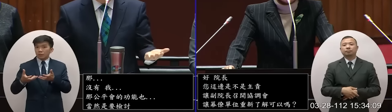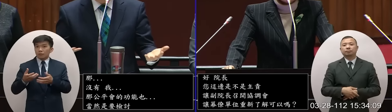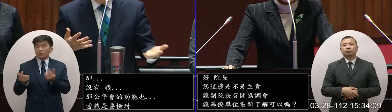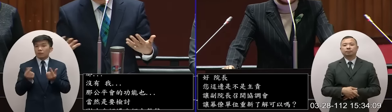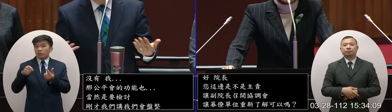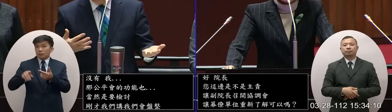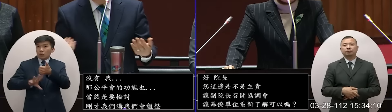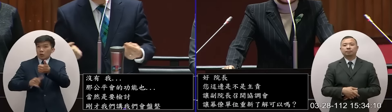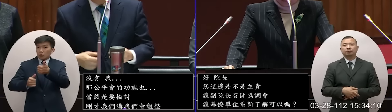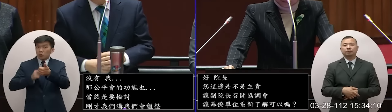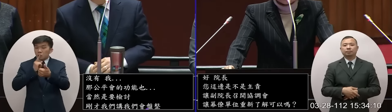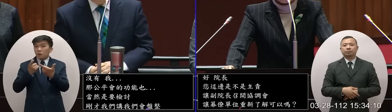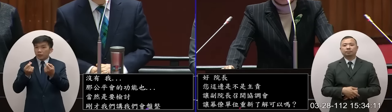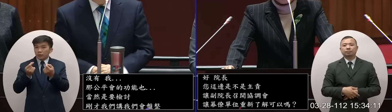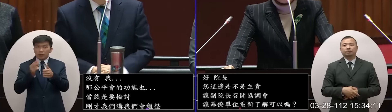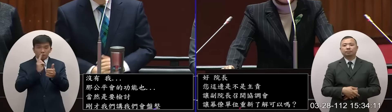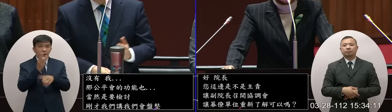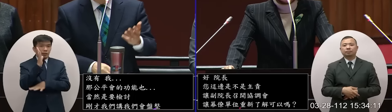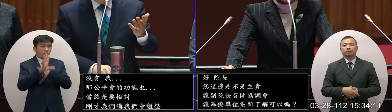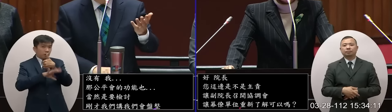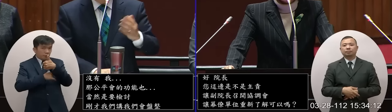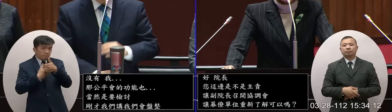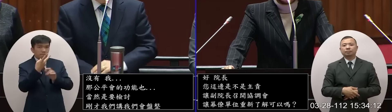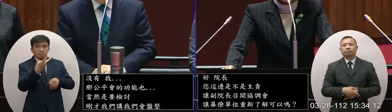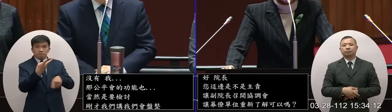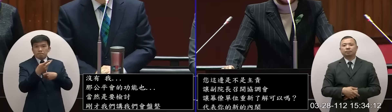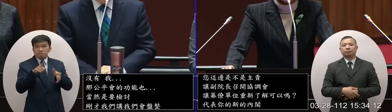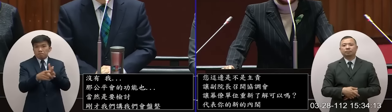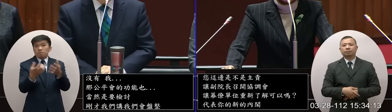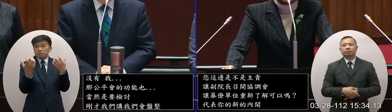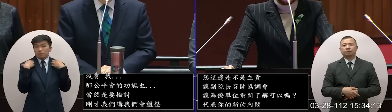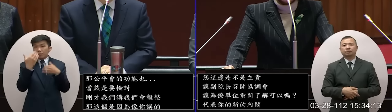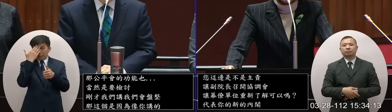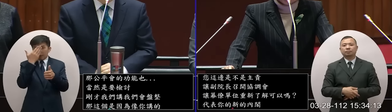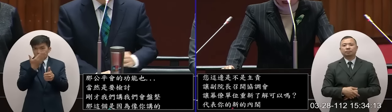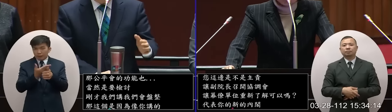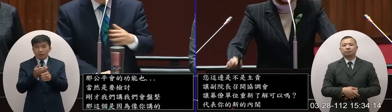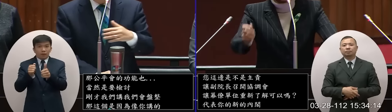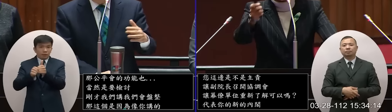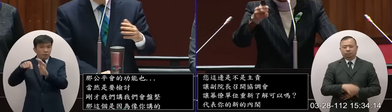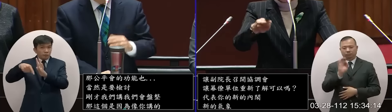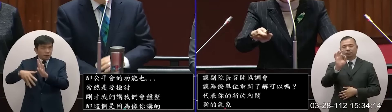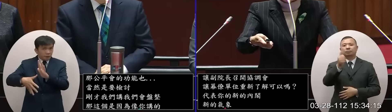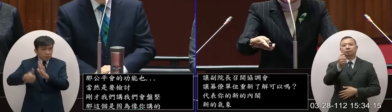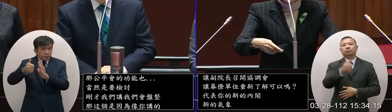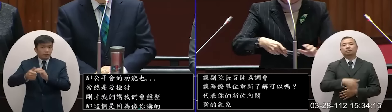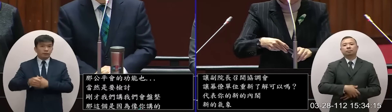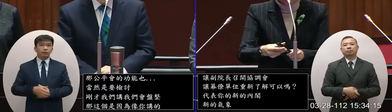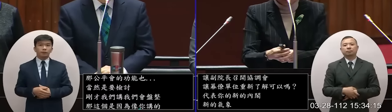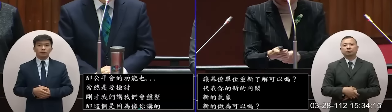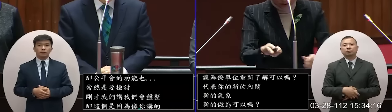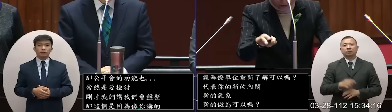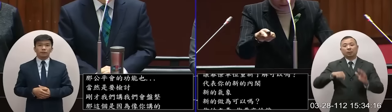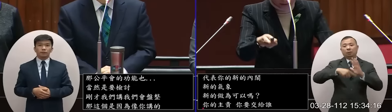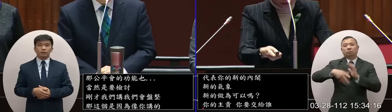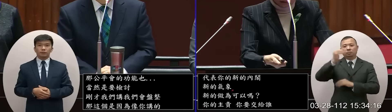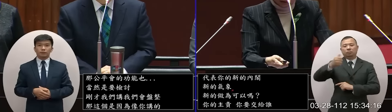讲的，有两位政委在负责嘛，那我们就请这个副院长 来协调。好，谢谢。好，院长，那我们就继续下一个议题。